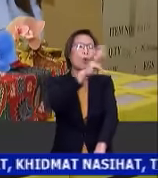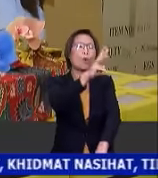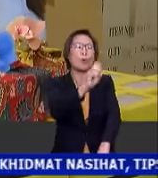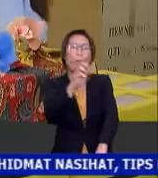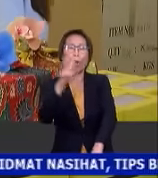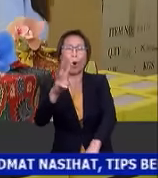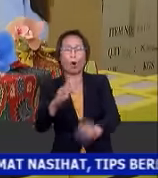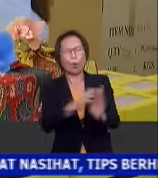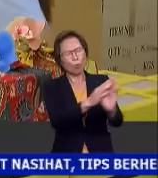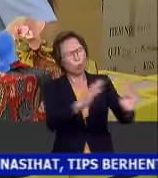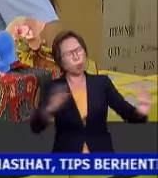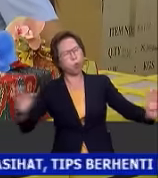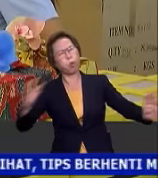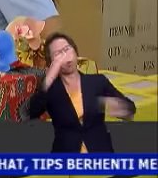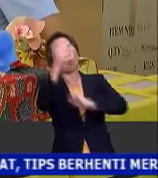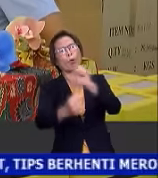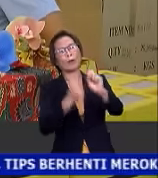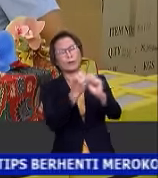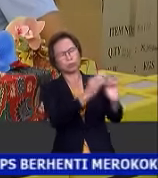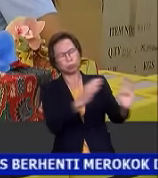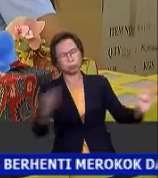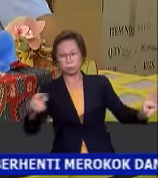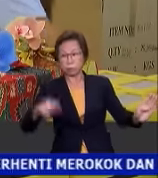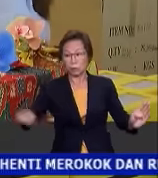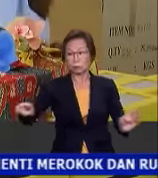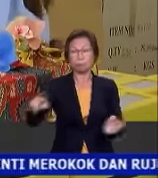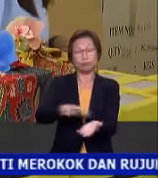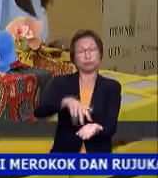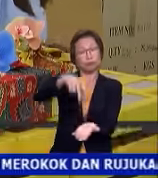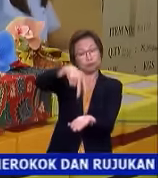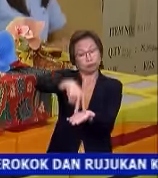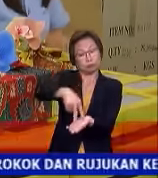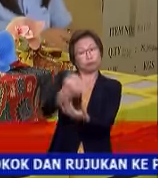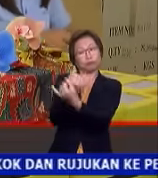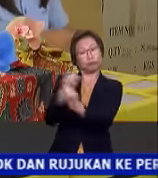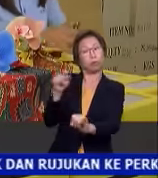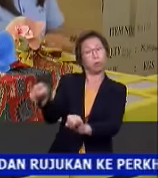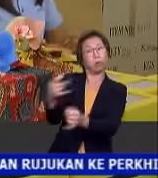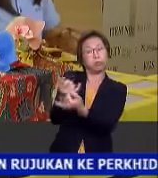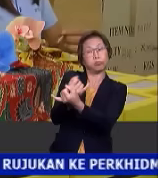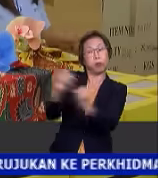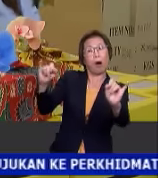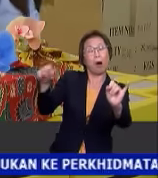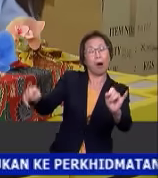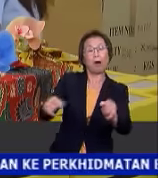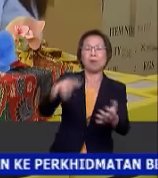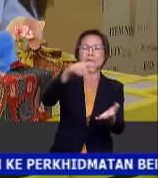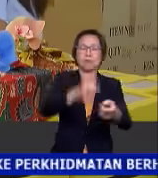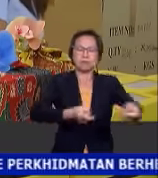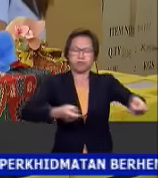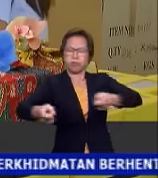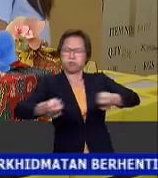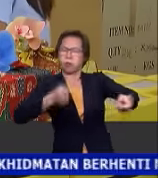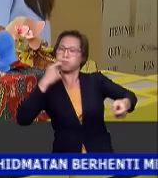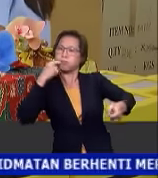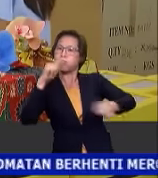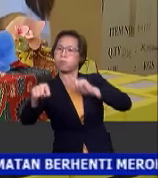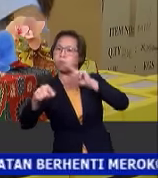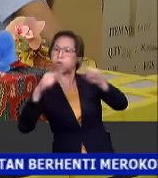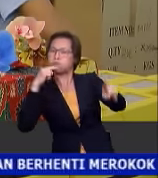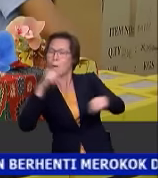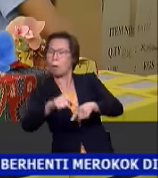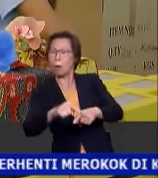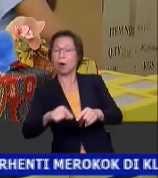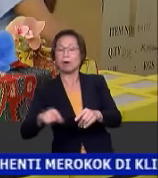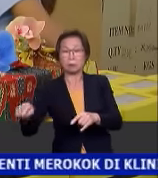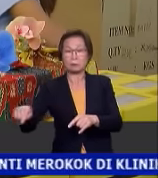years. They have become very independent in terms of managing the orders. They have become more